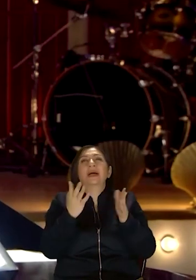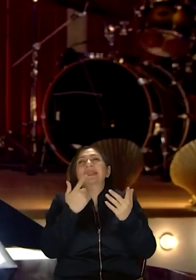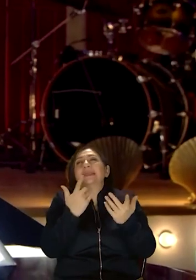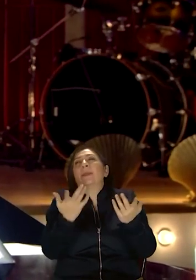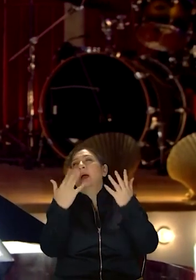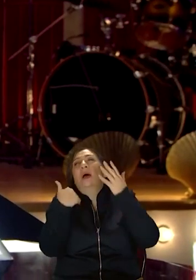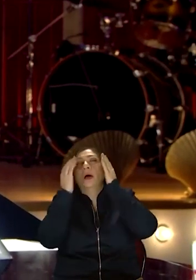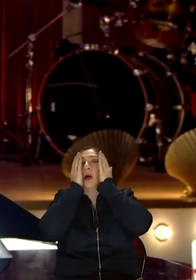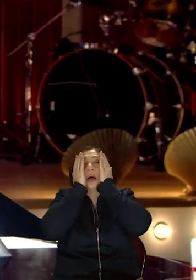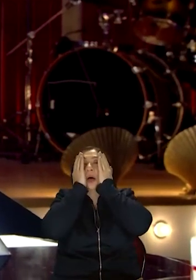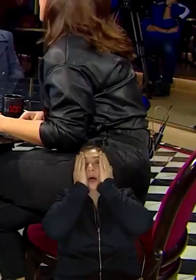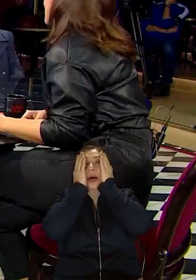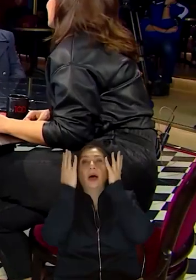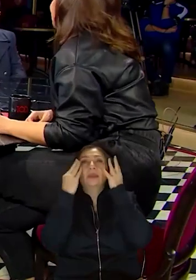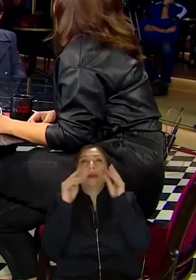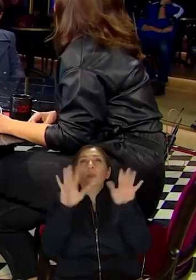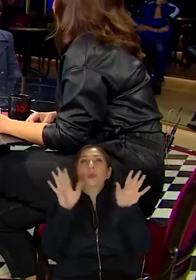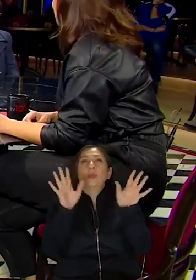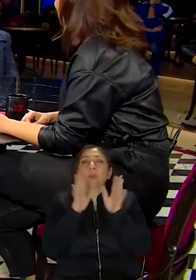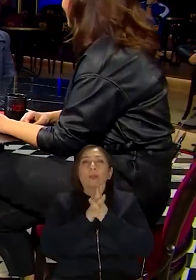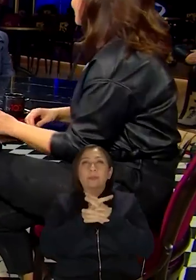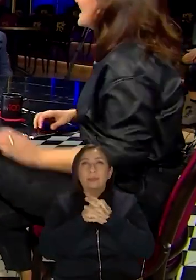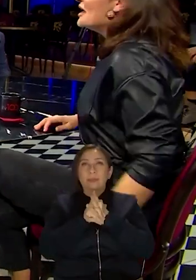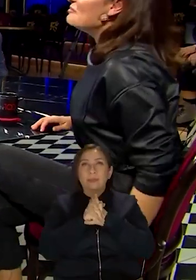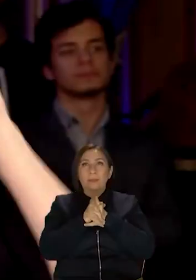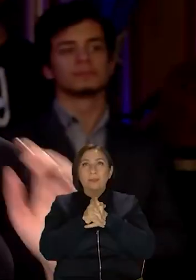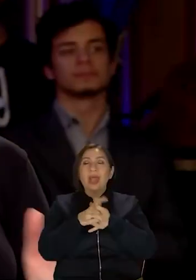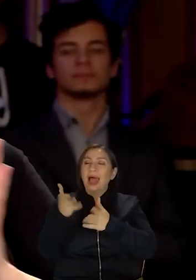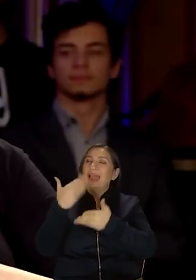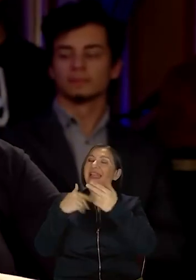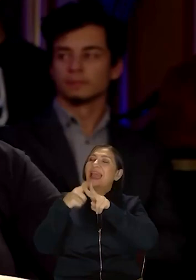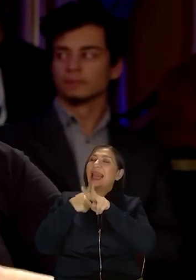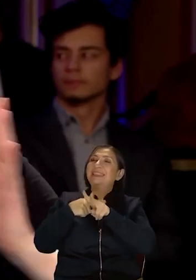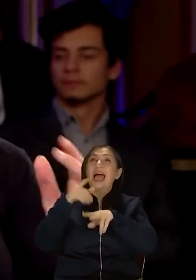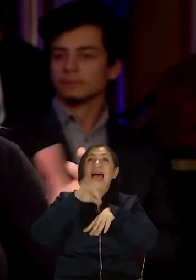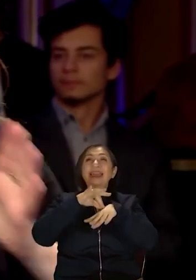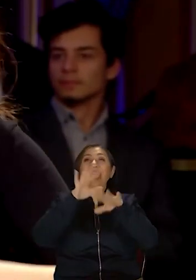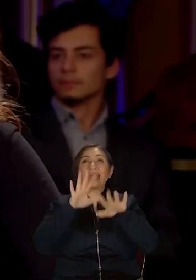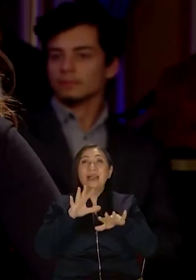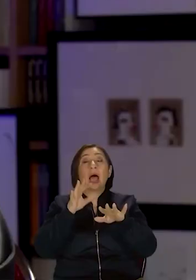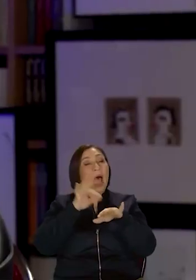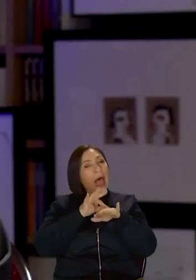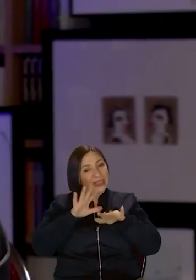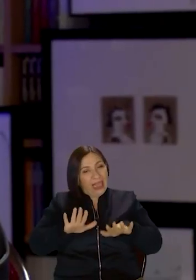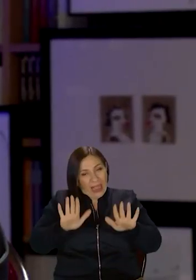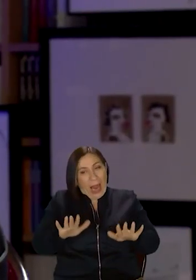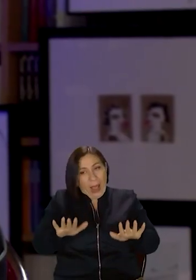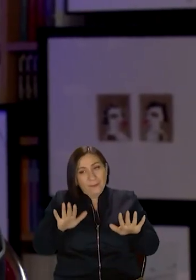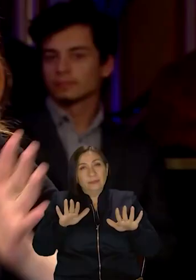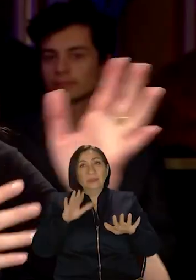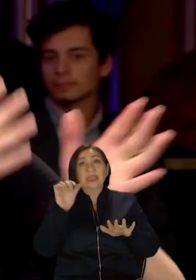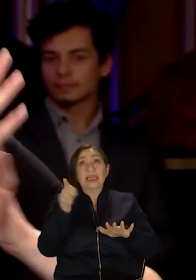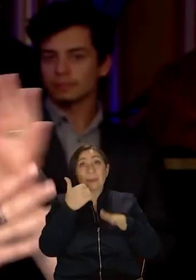deli ediyor. Ben de ölüyorum ona. Ona anlat bir yerinizde. Anda kal falan. Tamam, kalalım anda. Evet, anda